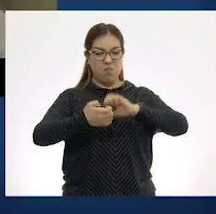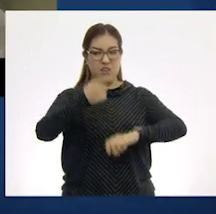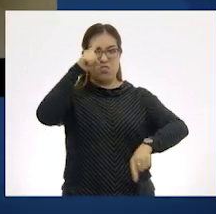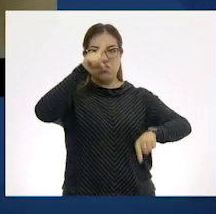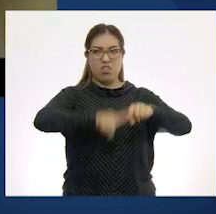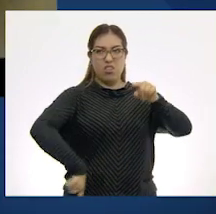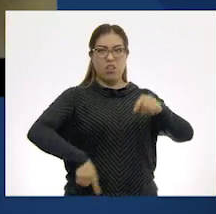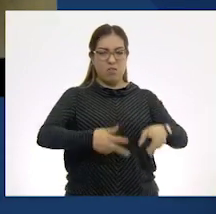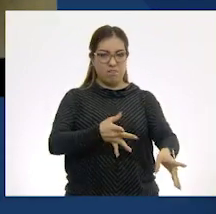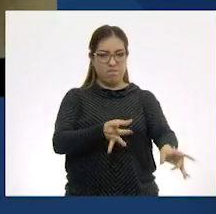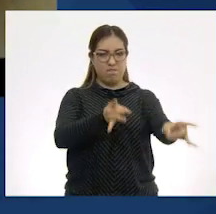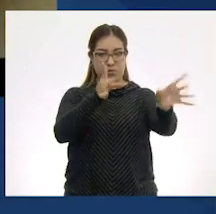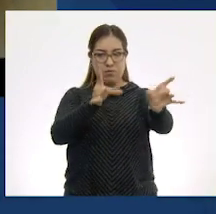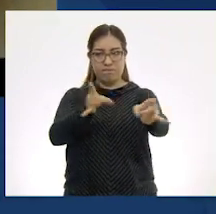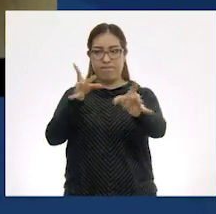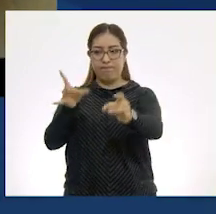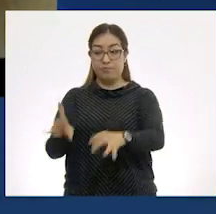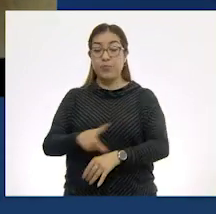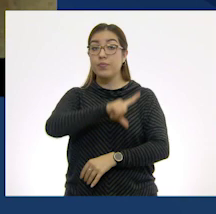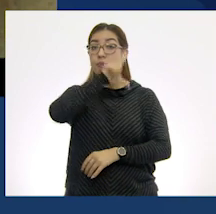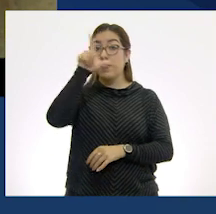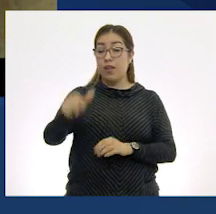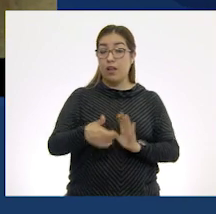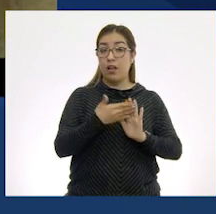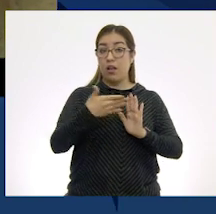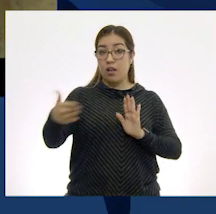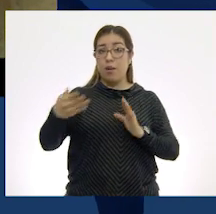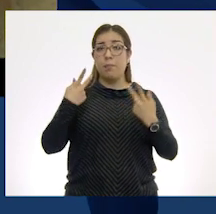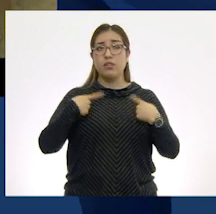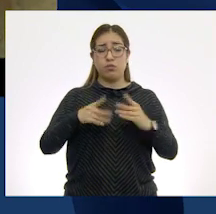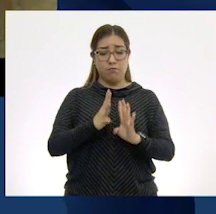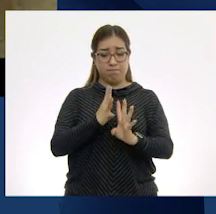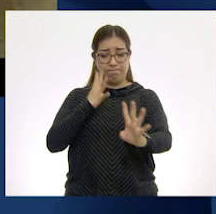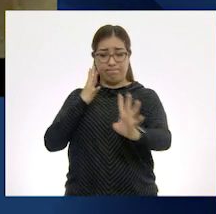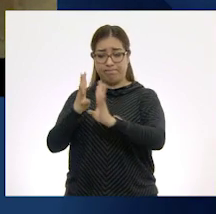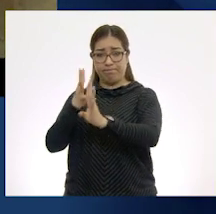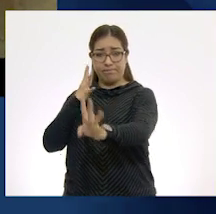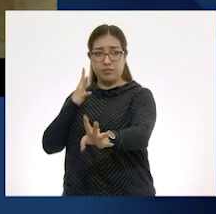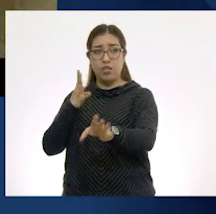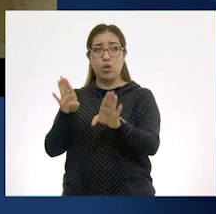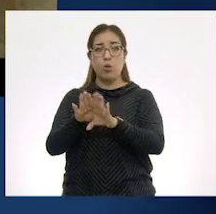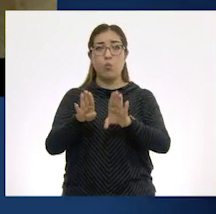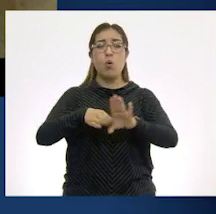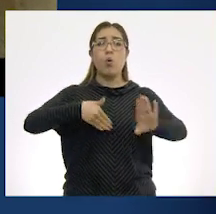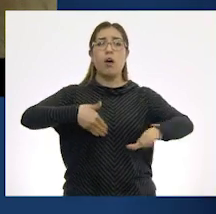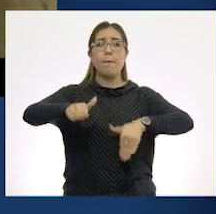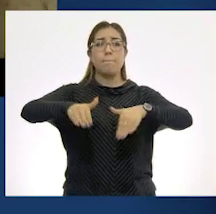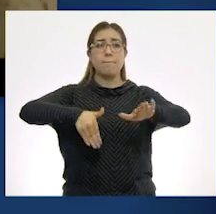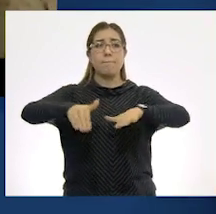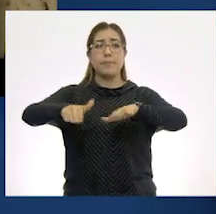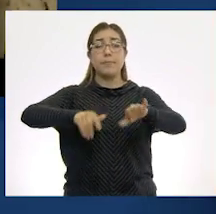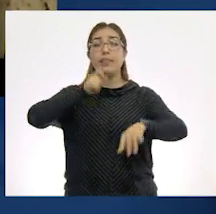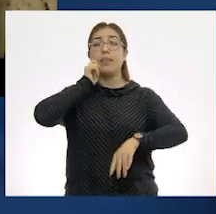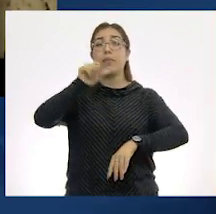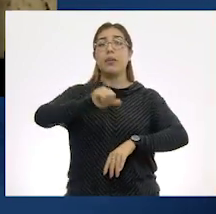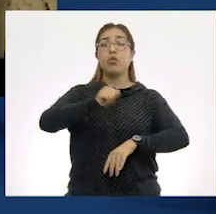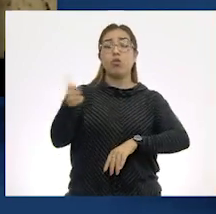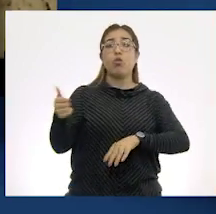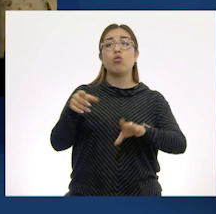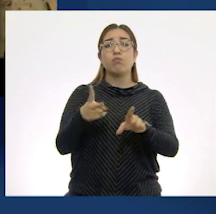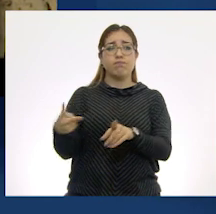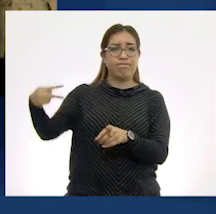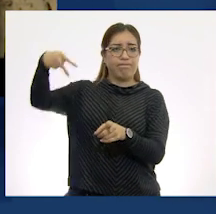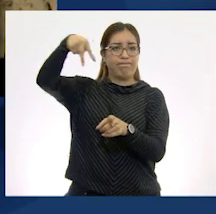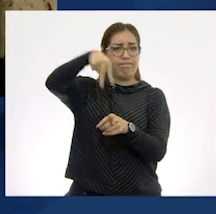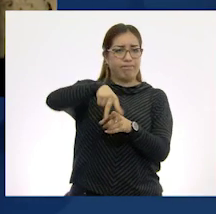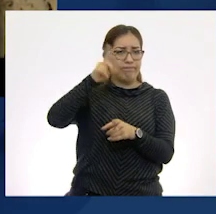击敌人的，跟的是主力部队，主要是步兵和车兵这样相间排列这样的大的阵型。 敌人从其他方向来